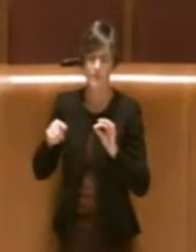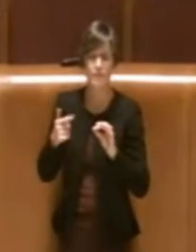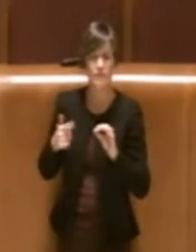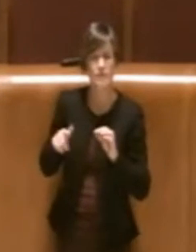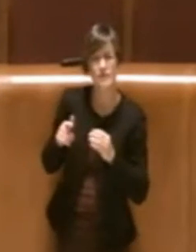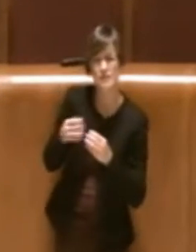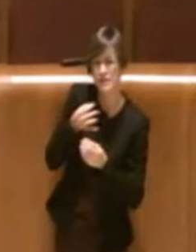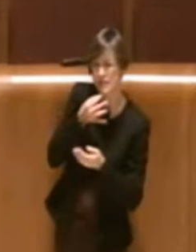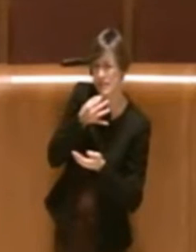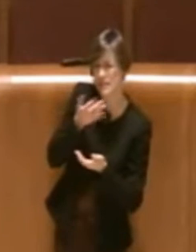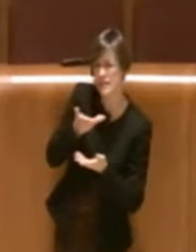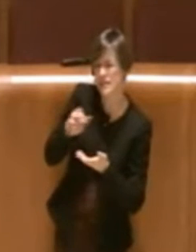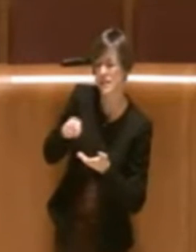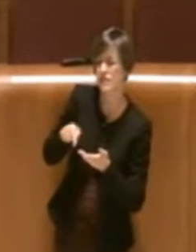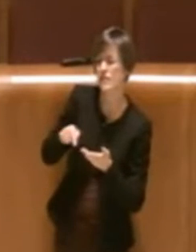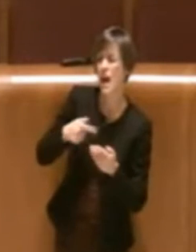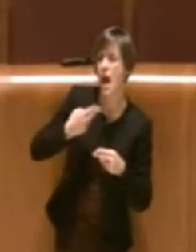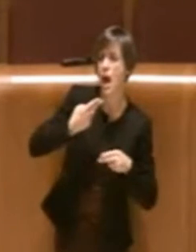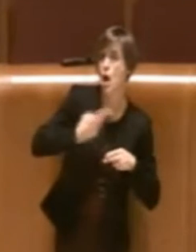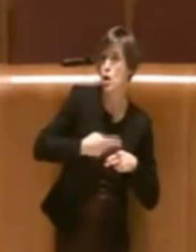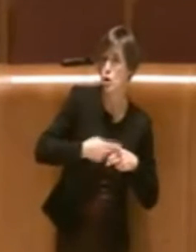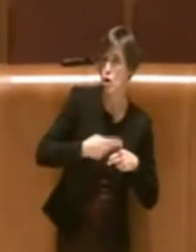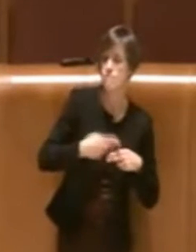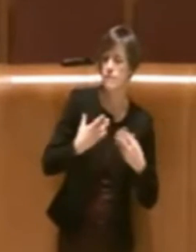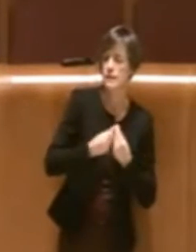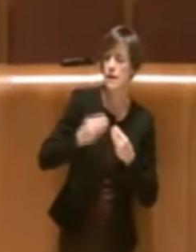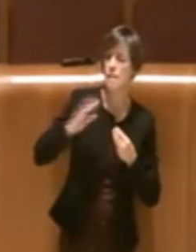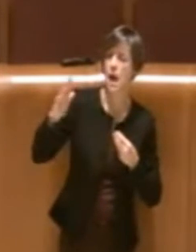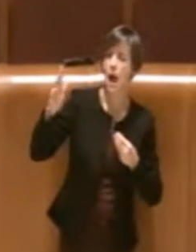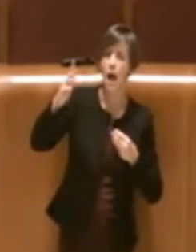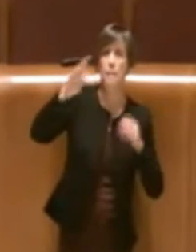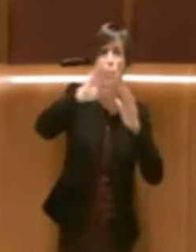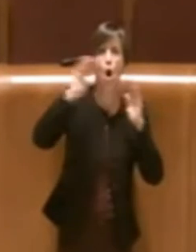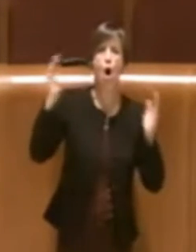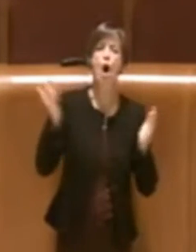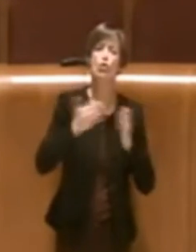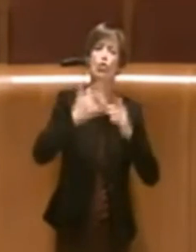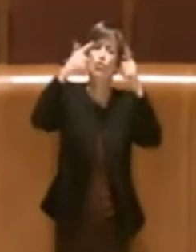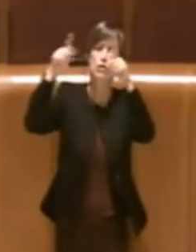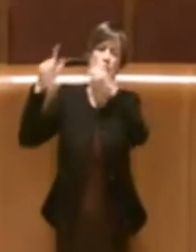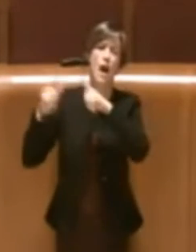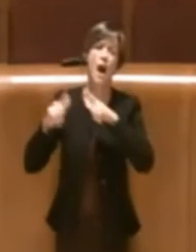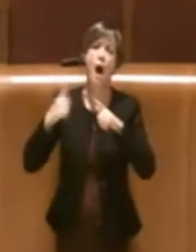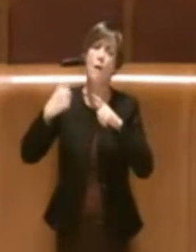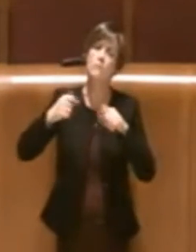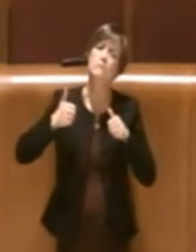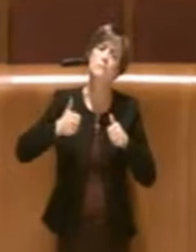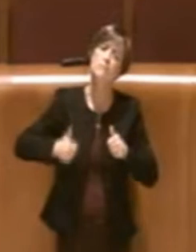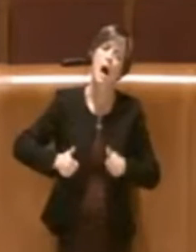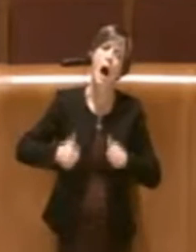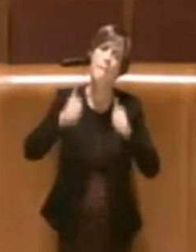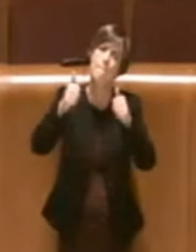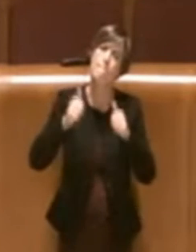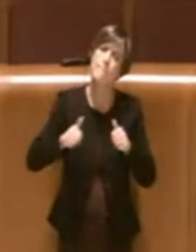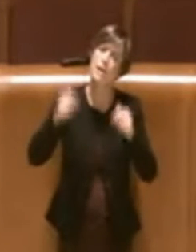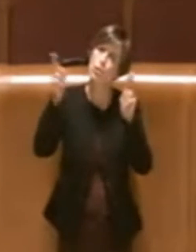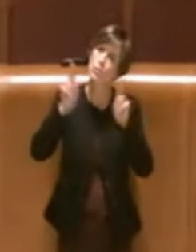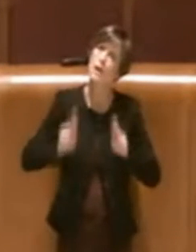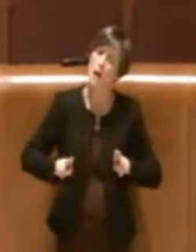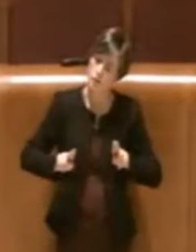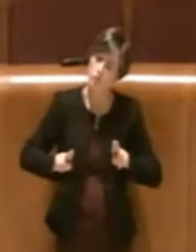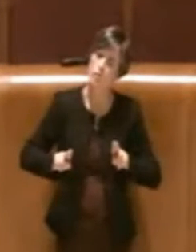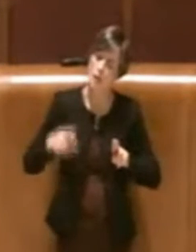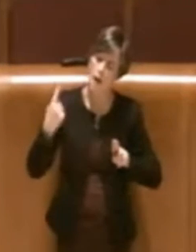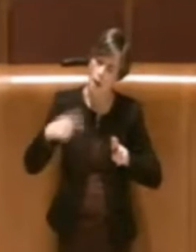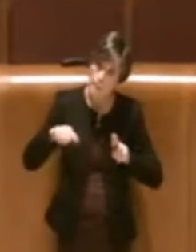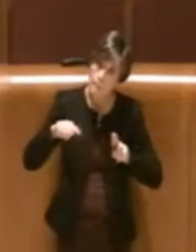altre grandi città del mondo, partecipare appunto a questo bando internazionale, a cui potranno, grazie al